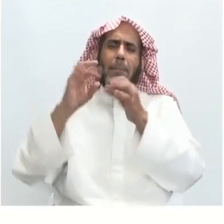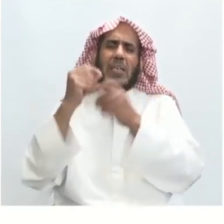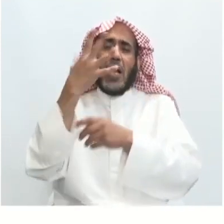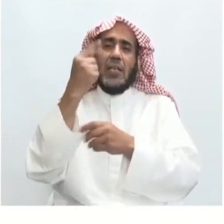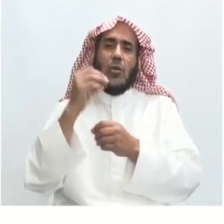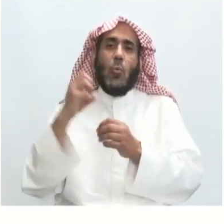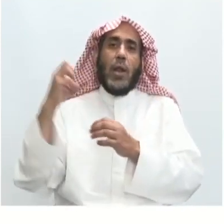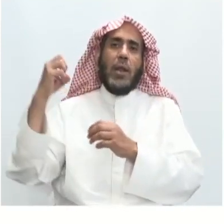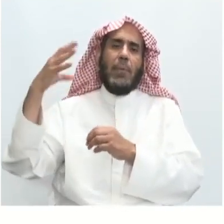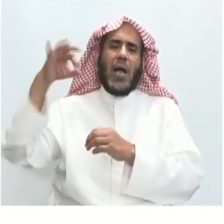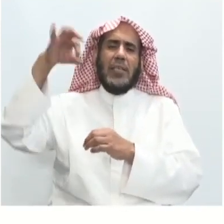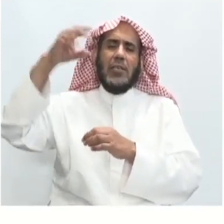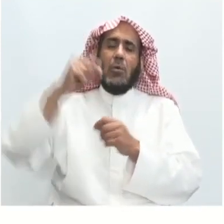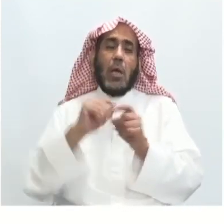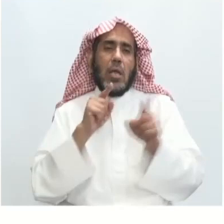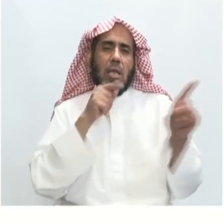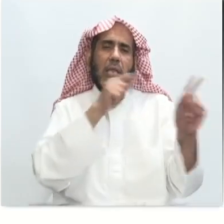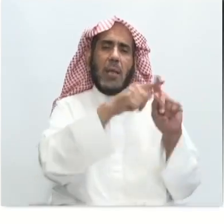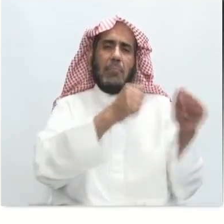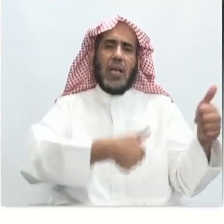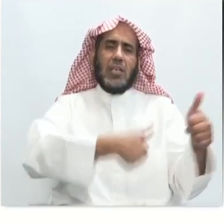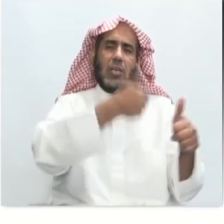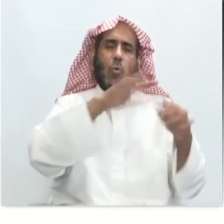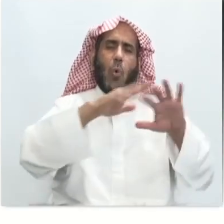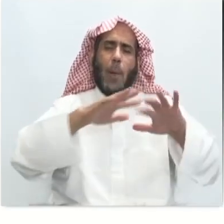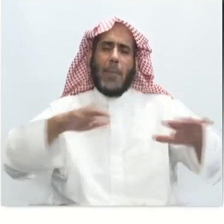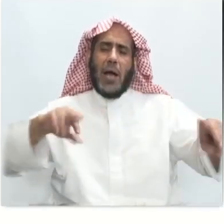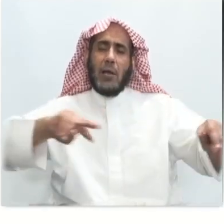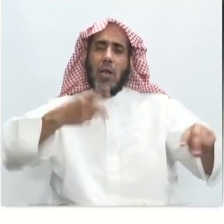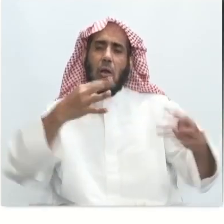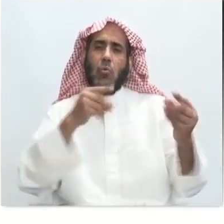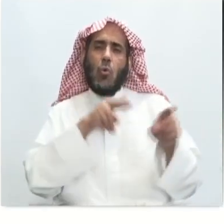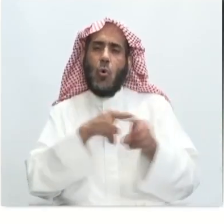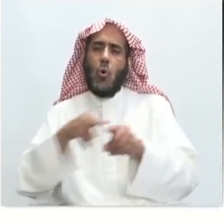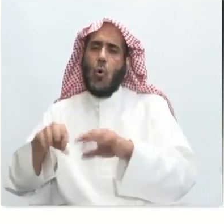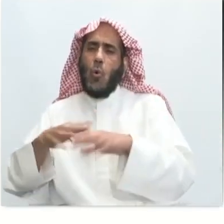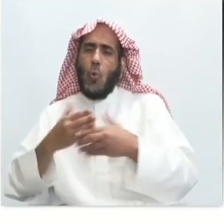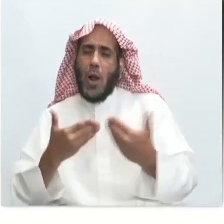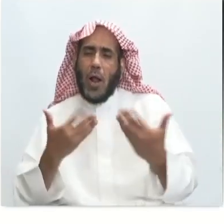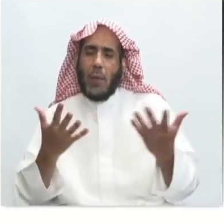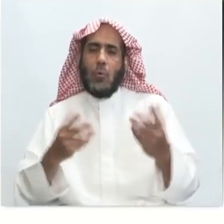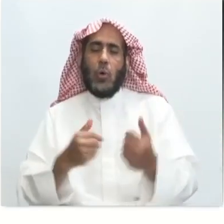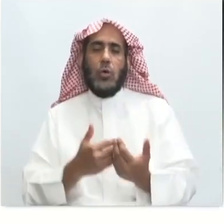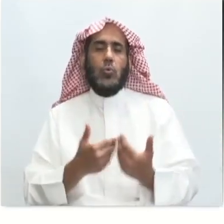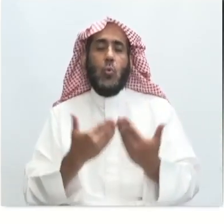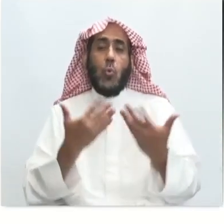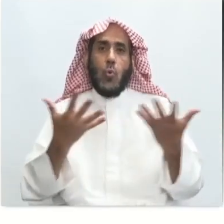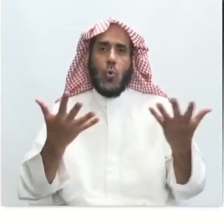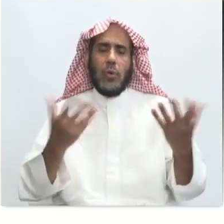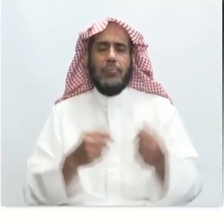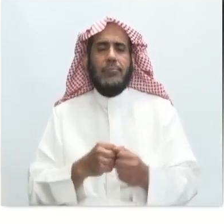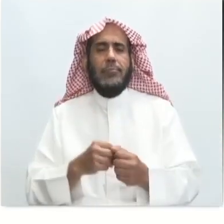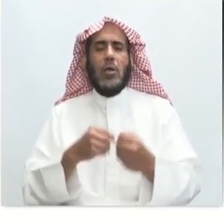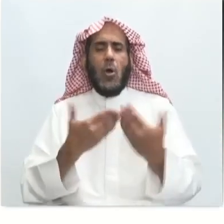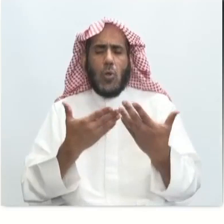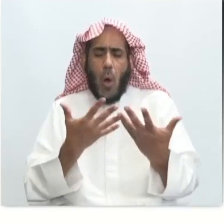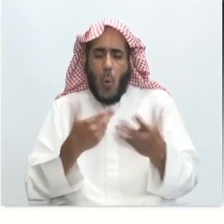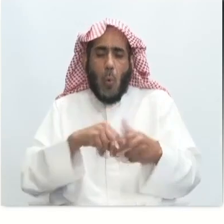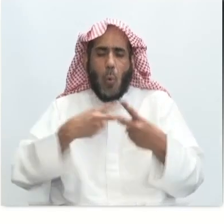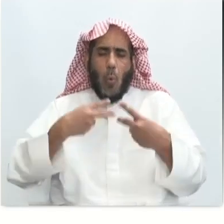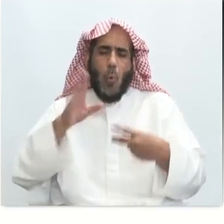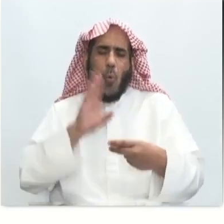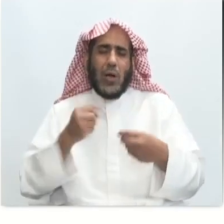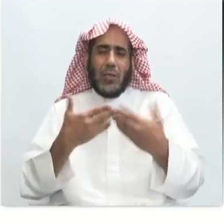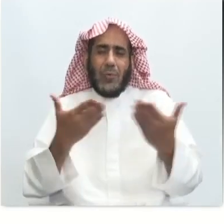والنبراسي طبعا هو لما يمدح شخص في البدايه هو البحر من اي النواحي اتيته فرجته المعروف والجود ساحره تعود وسط الكهف حتى لو انه